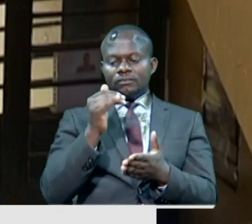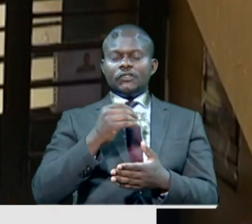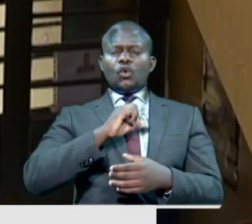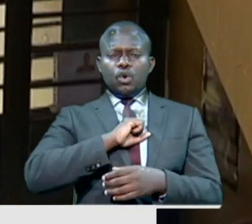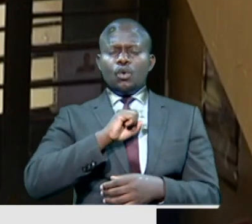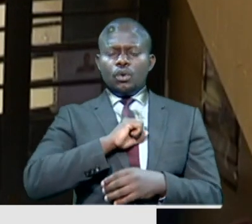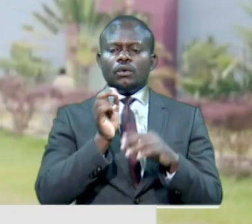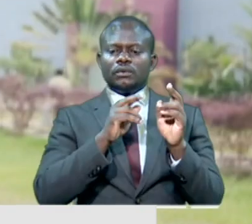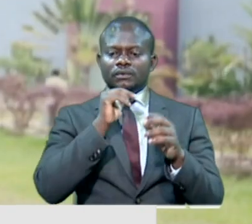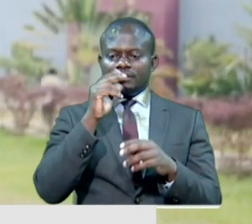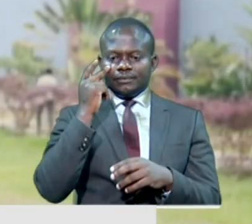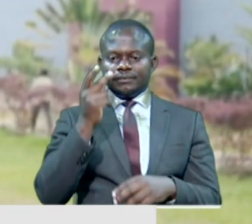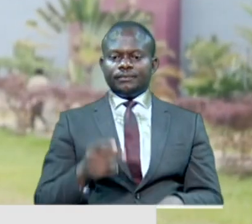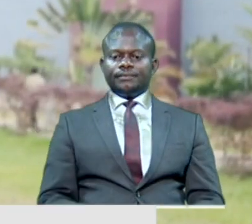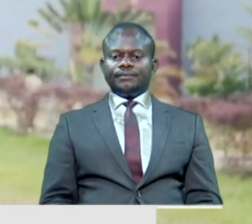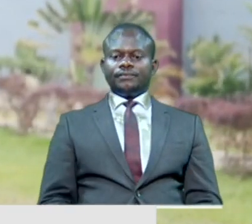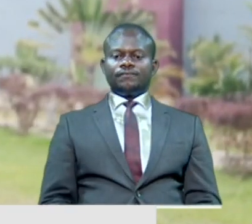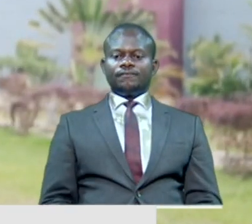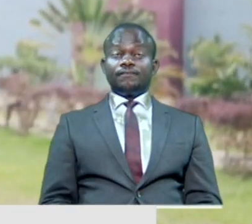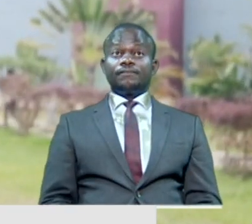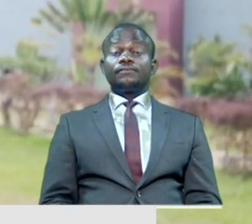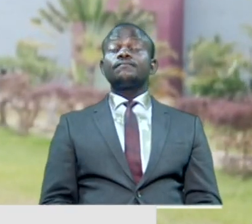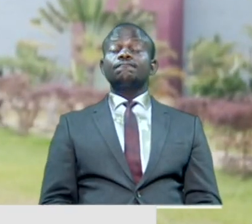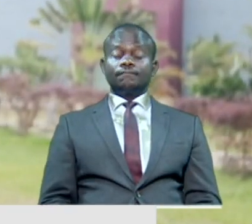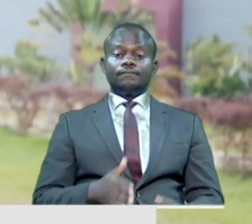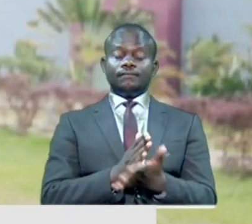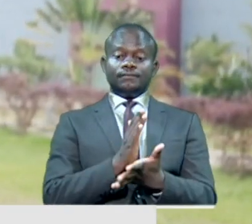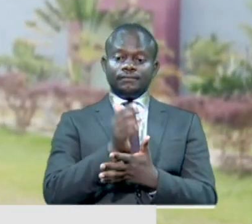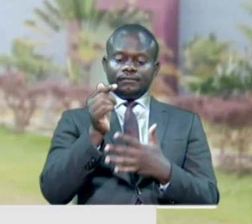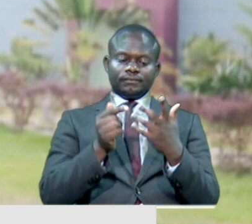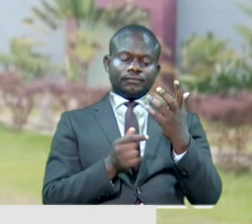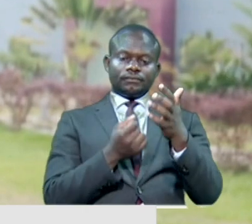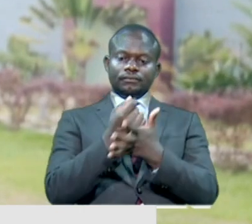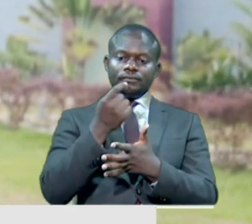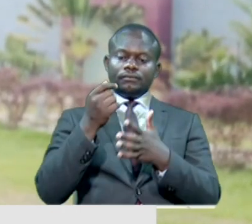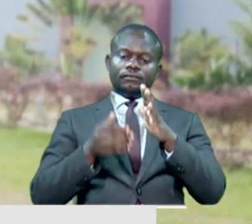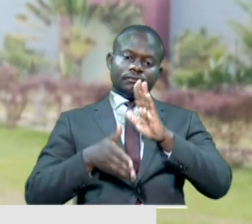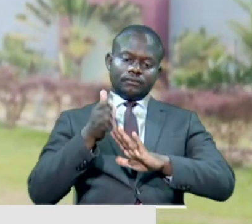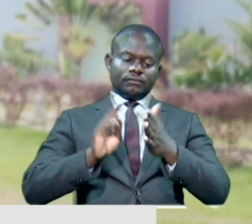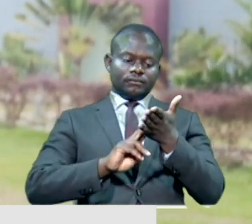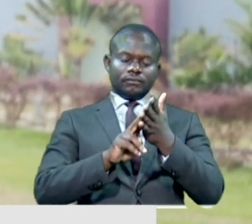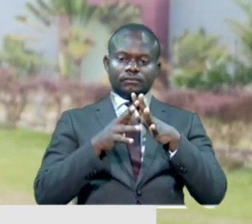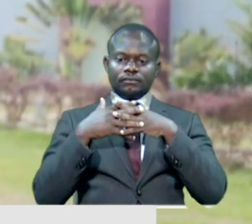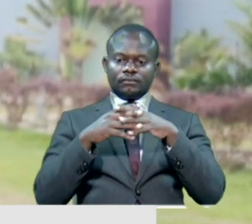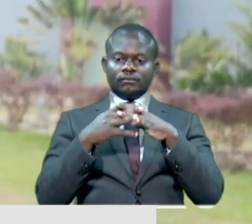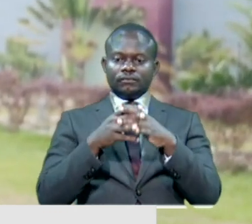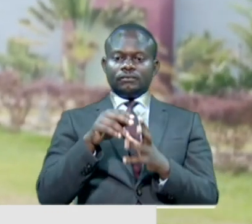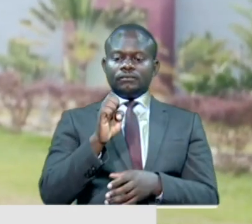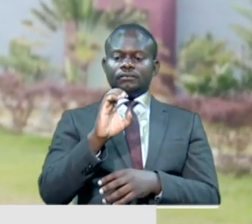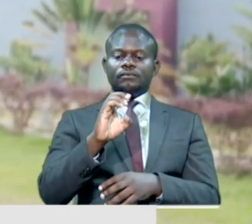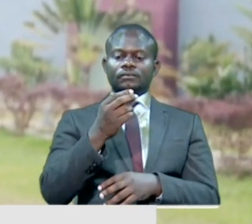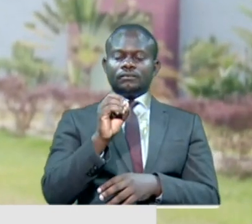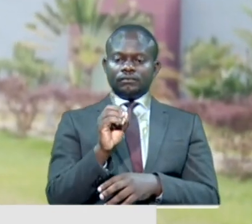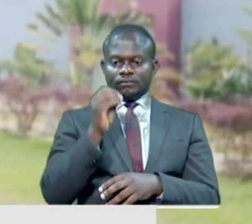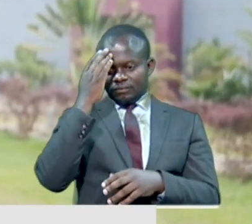busanzwe batajyaga babona rero ibyo bituma nyine duhita dukoresha iyo mashini ya echography kugira